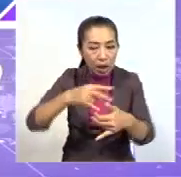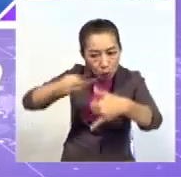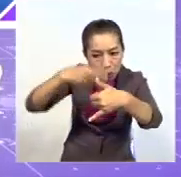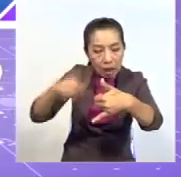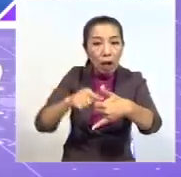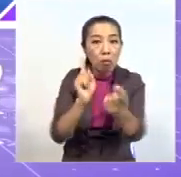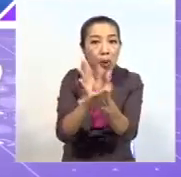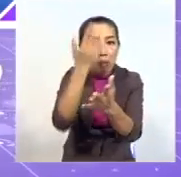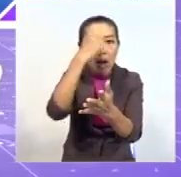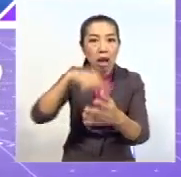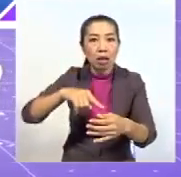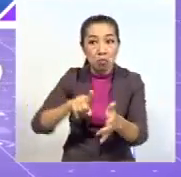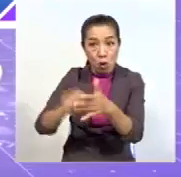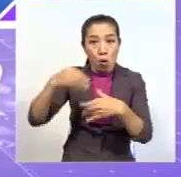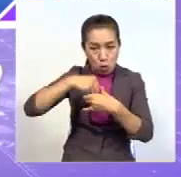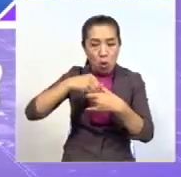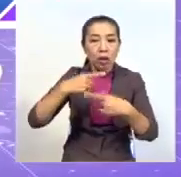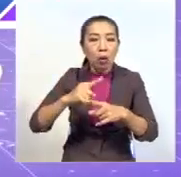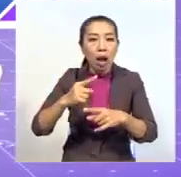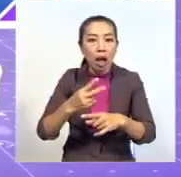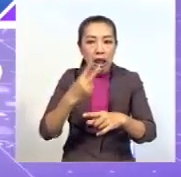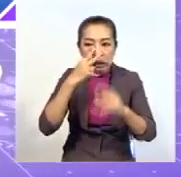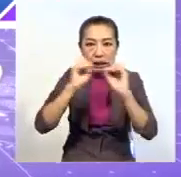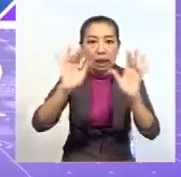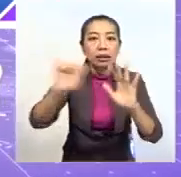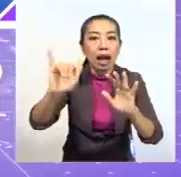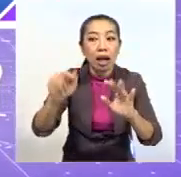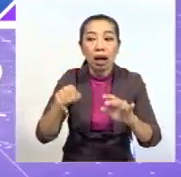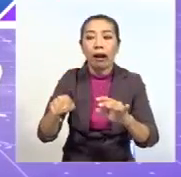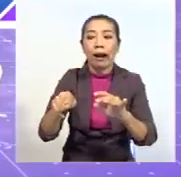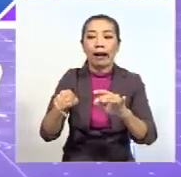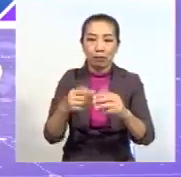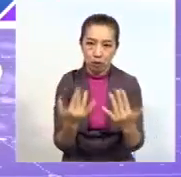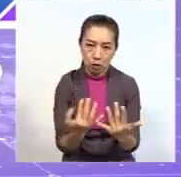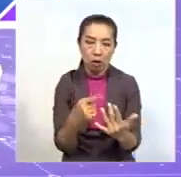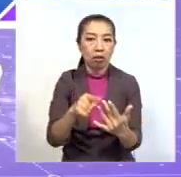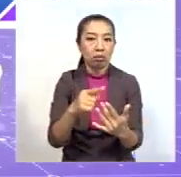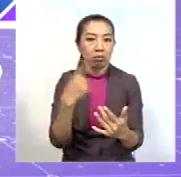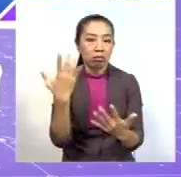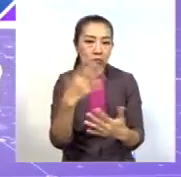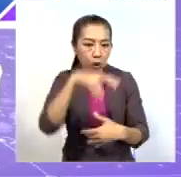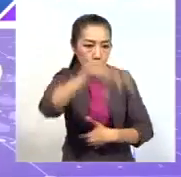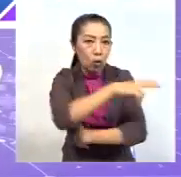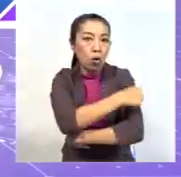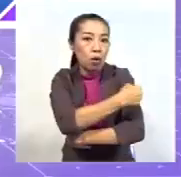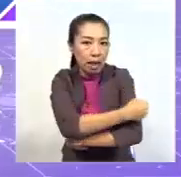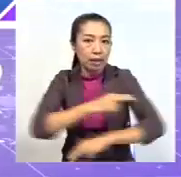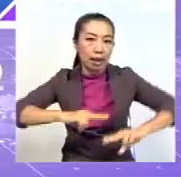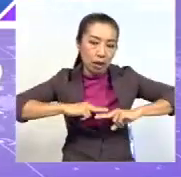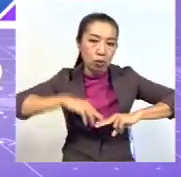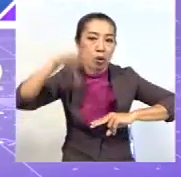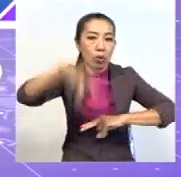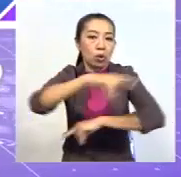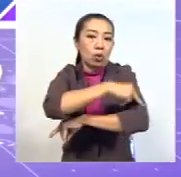ะครับเพราะนั้นเนี่ยจุดถัดมาที่เราคัดกรองก็คือตามโรงพยาบาลไม่ว่าจะเป็นโรงพยาบาลของรัฐหรือเอกชนนะครับไม่ว่าจ